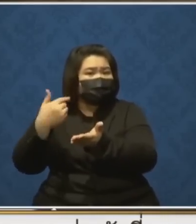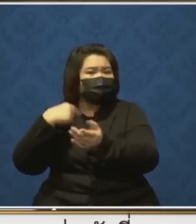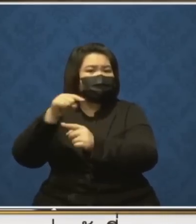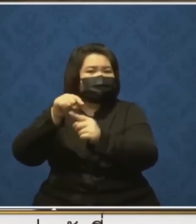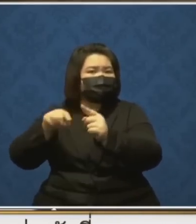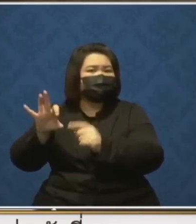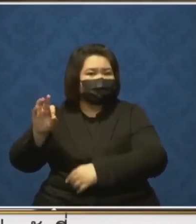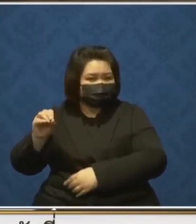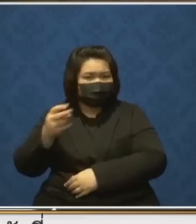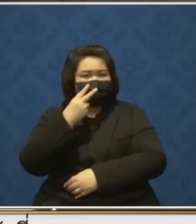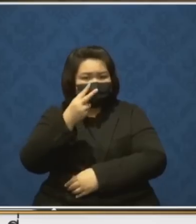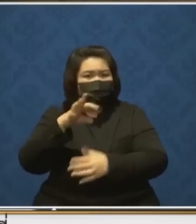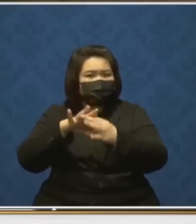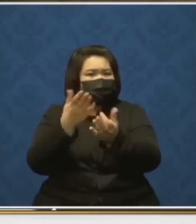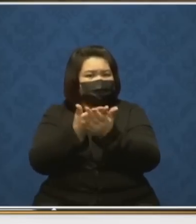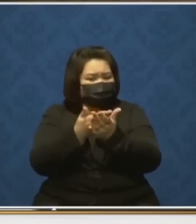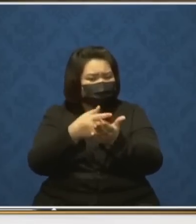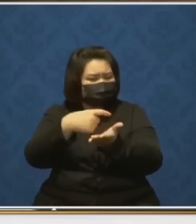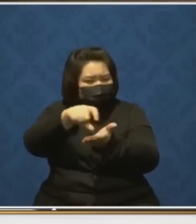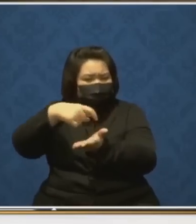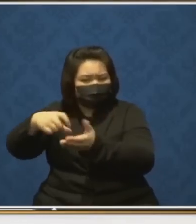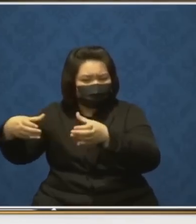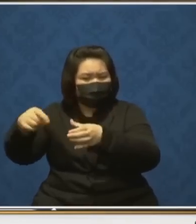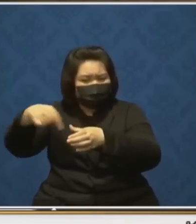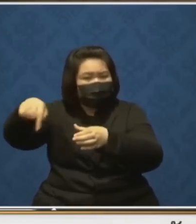ตรจสอบเส้นทางการเงินของกล่มผทุจัลิต